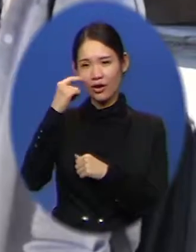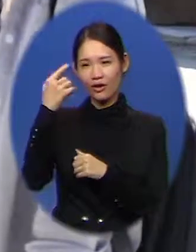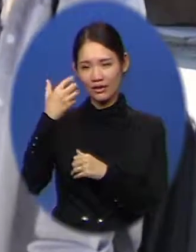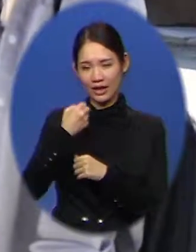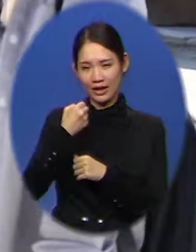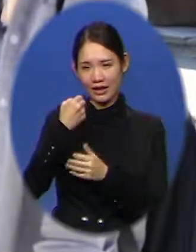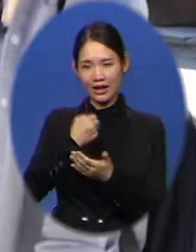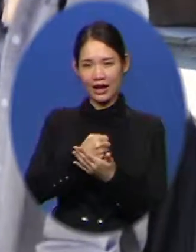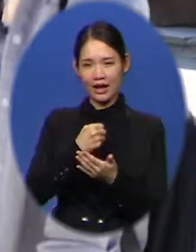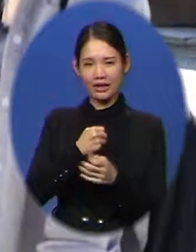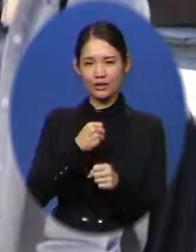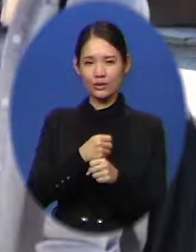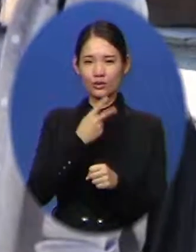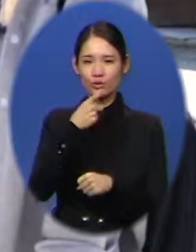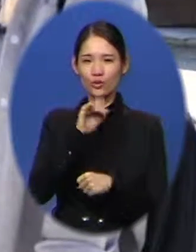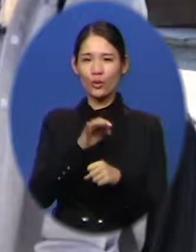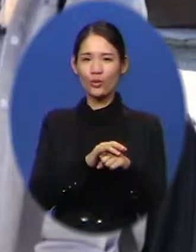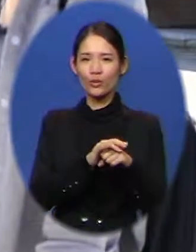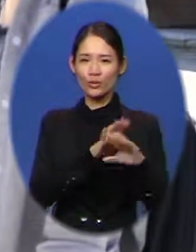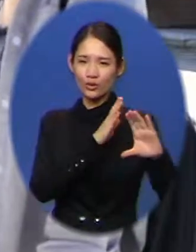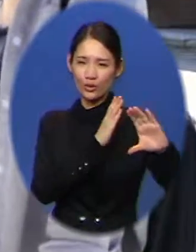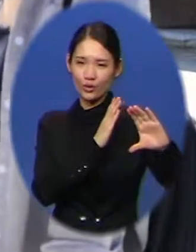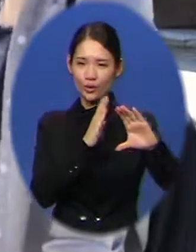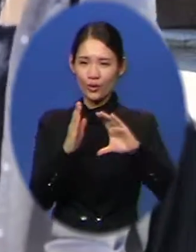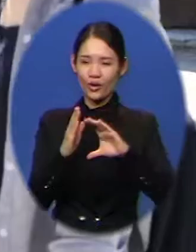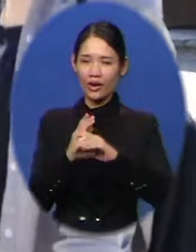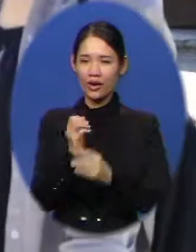가져온 동으로 테라스를 만들어준 거죠.